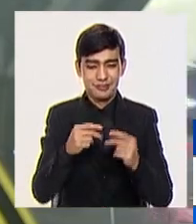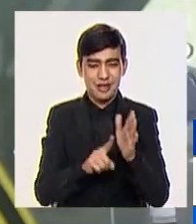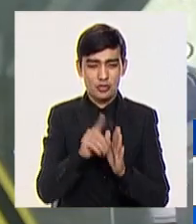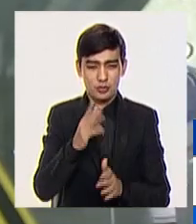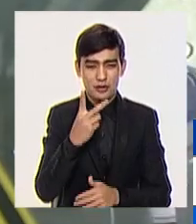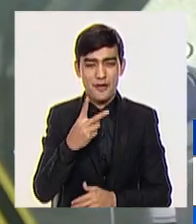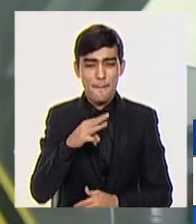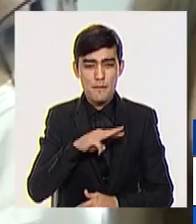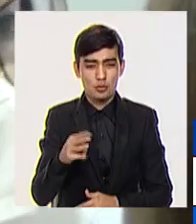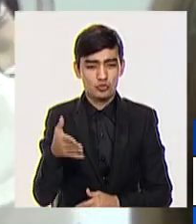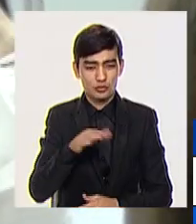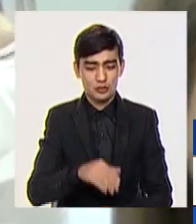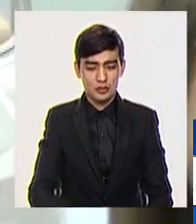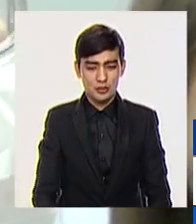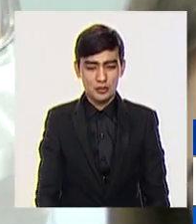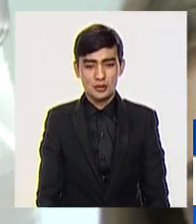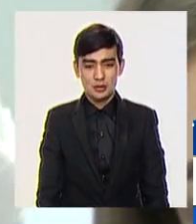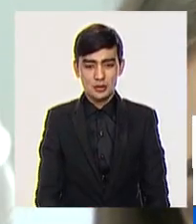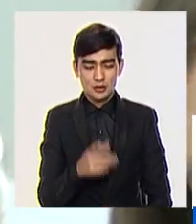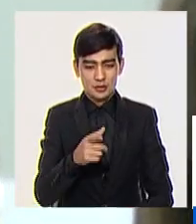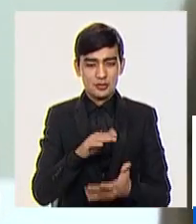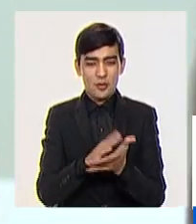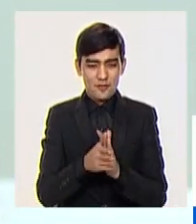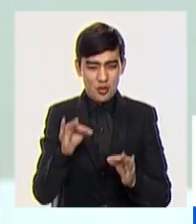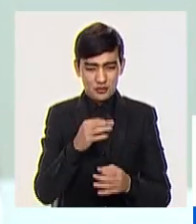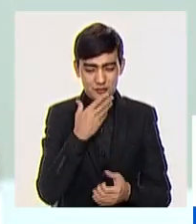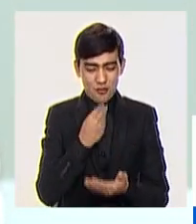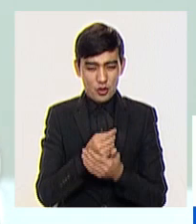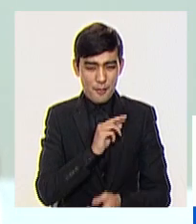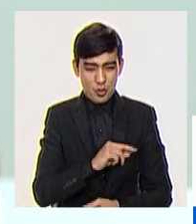2 миллиона доз. Вот это контрактное производство за свою